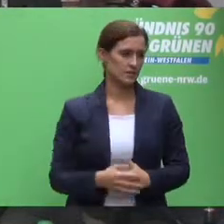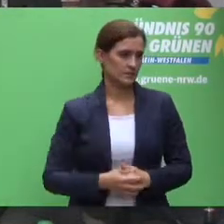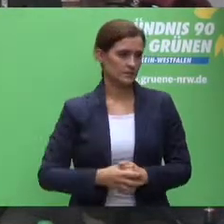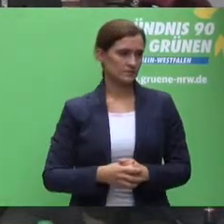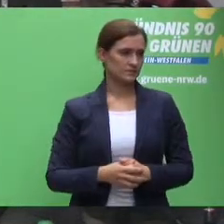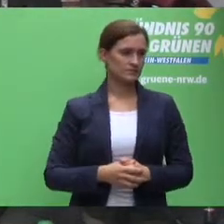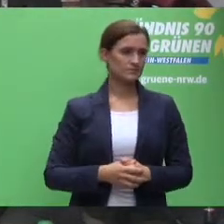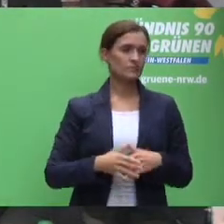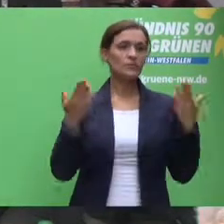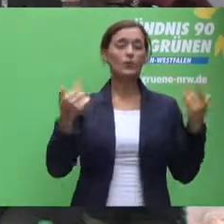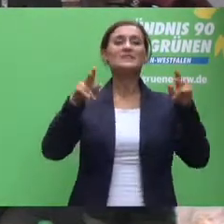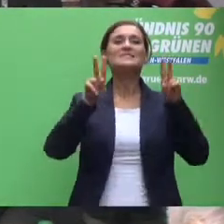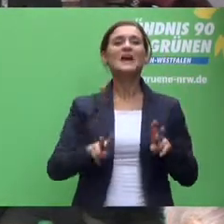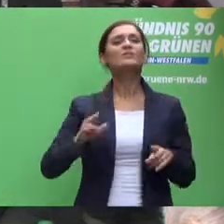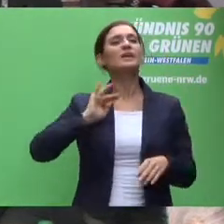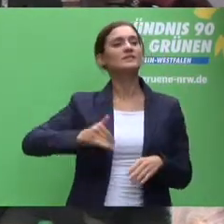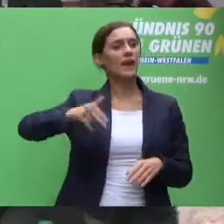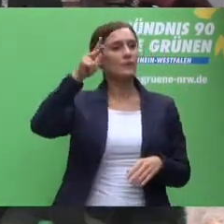Und